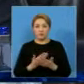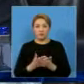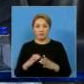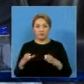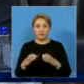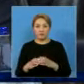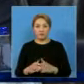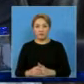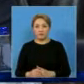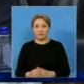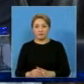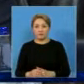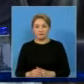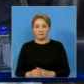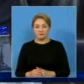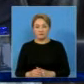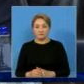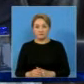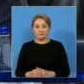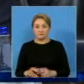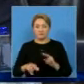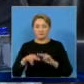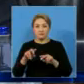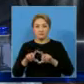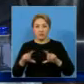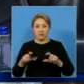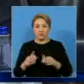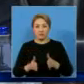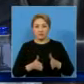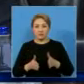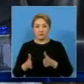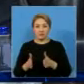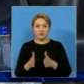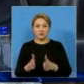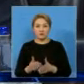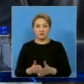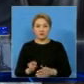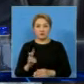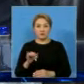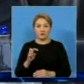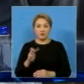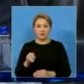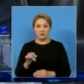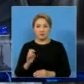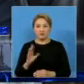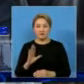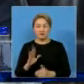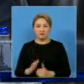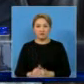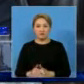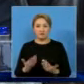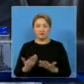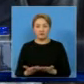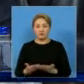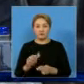подрядчиков, строительных организаций, дорожников, коммунальщиков, которые в этом